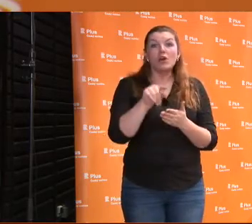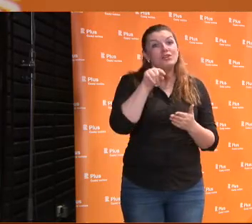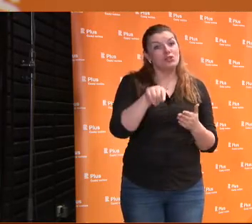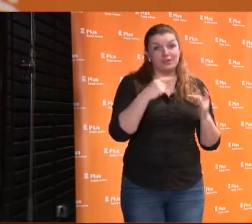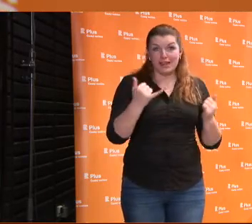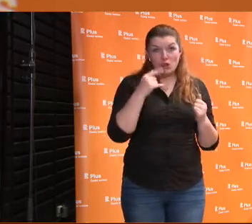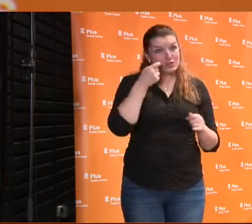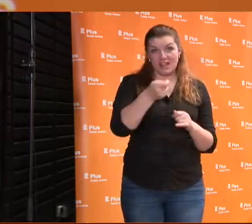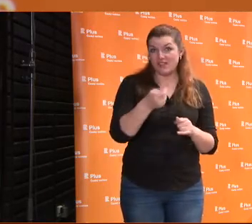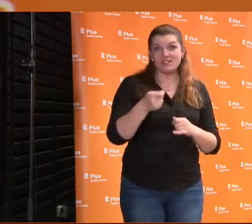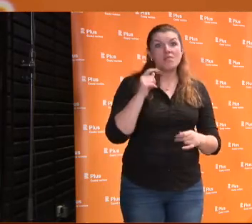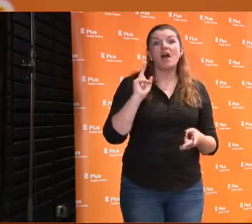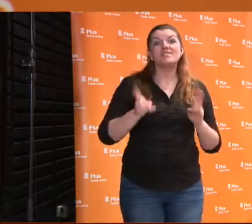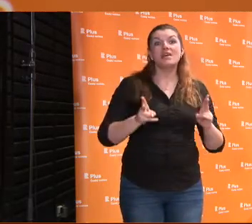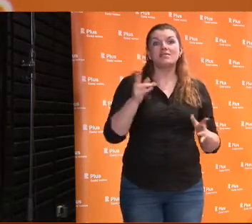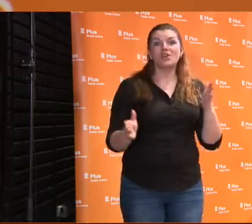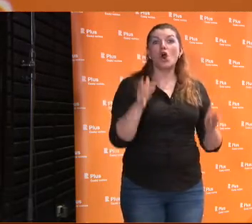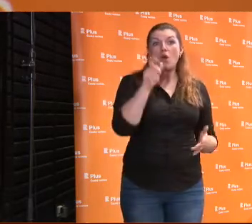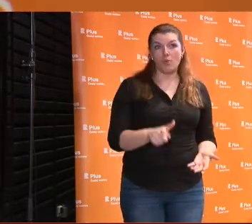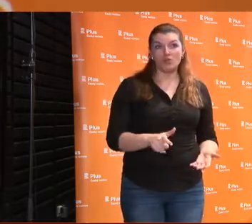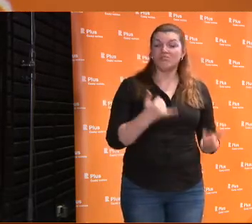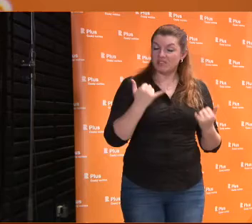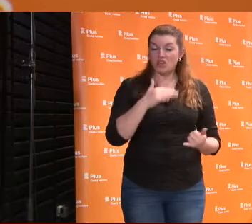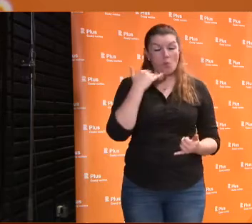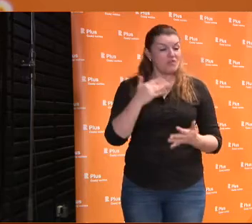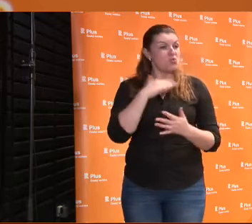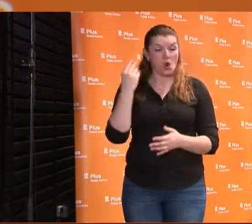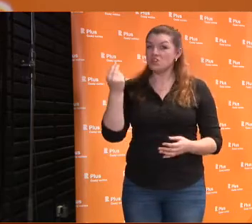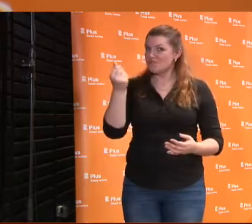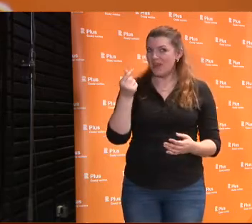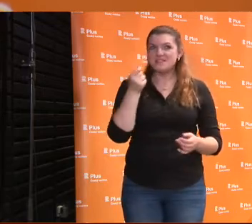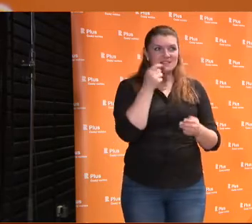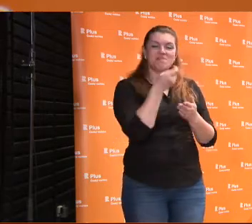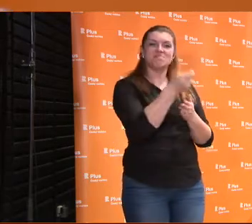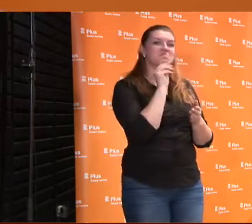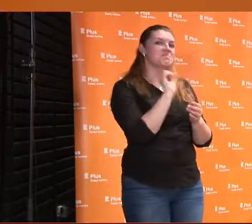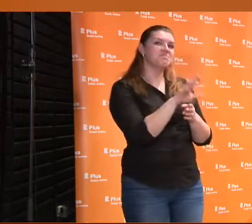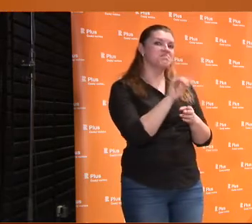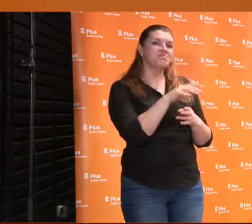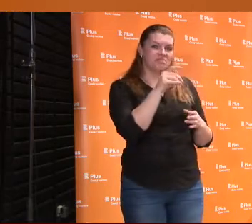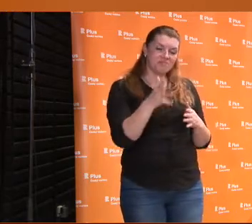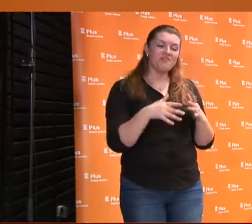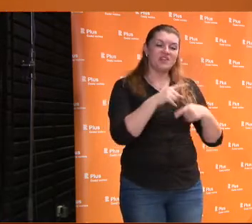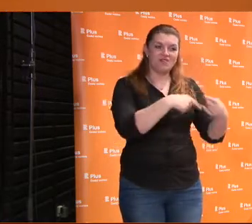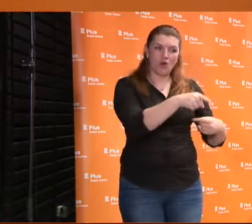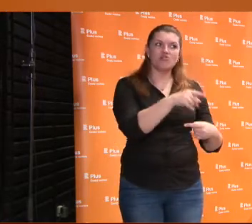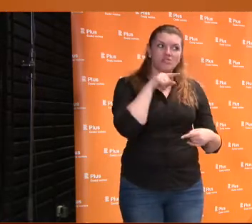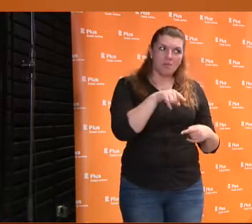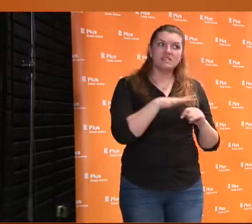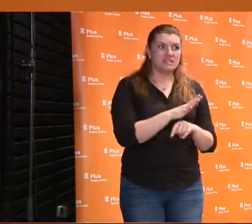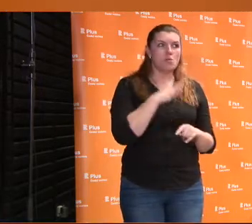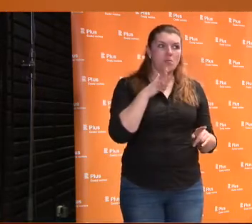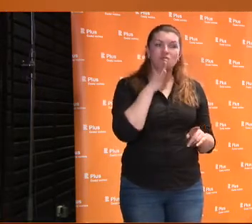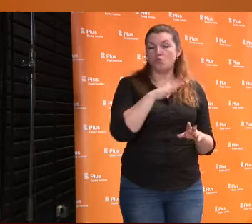Třeba. To je něco, kam skutečně směří velké peníze a od toho se dá odvozovat, že pravděpodobně ten vývoj tam skutečně půjde rychle dopředu.